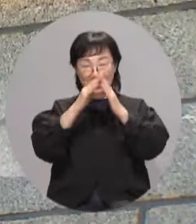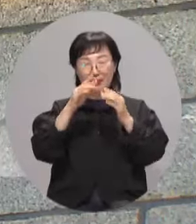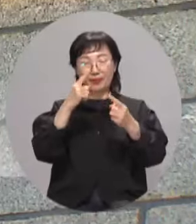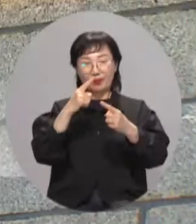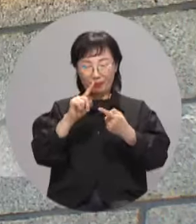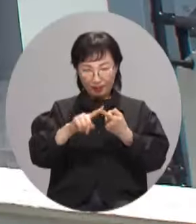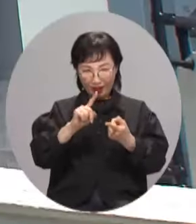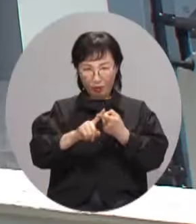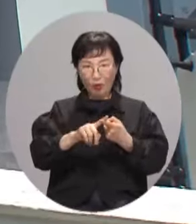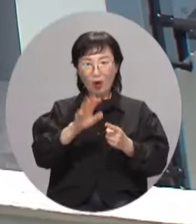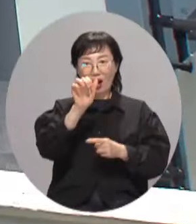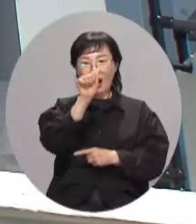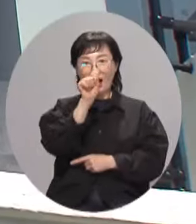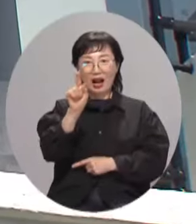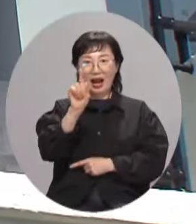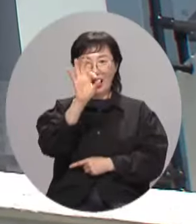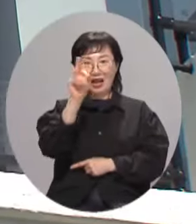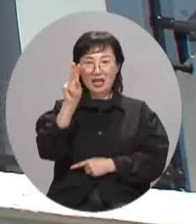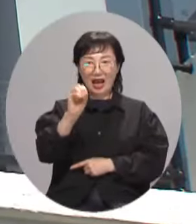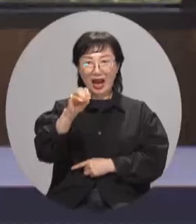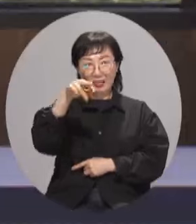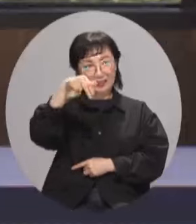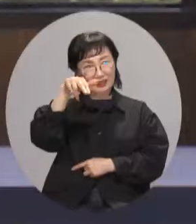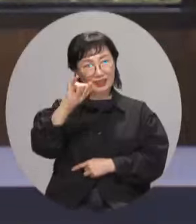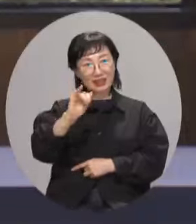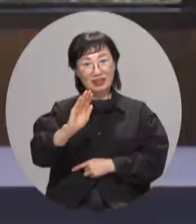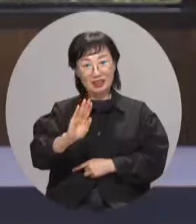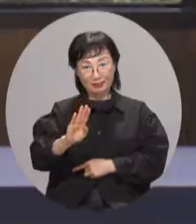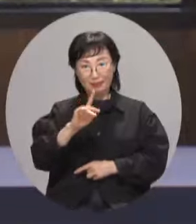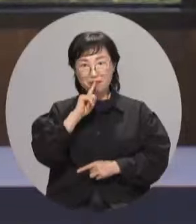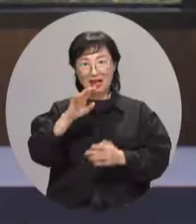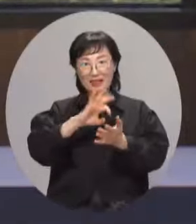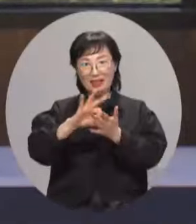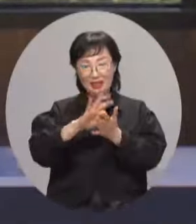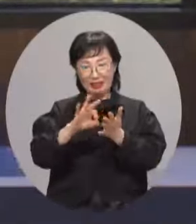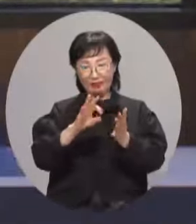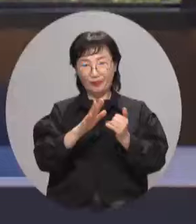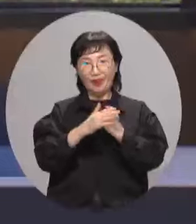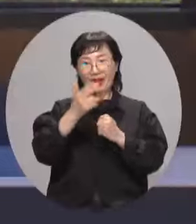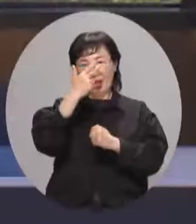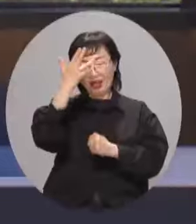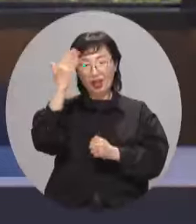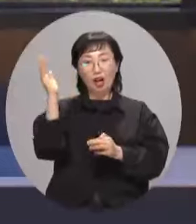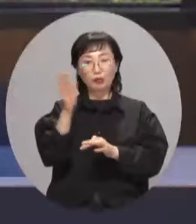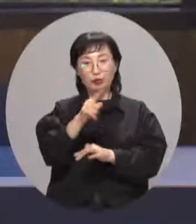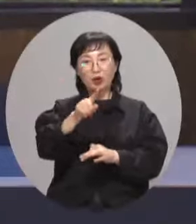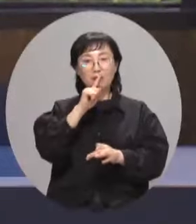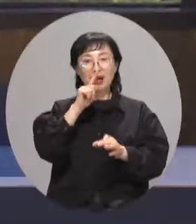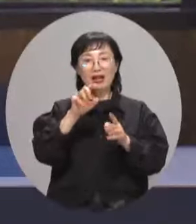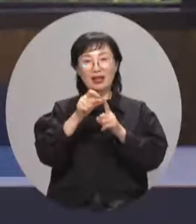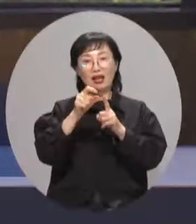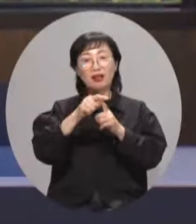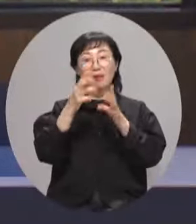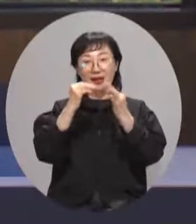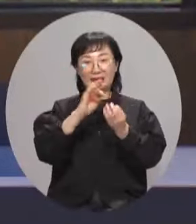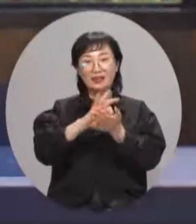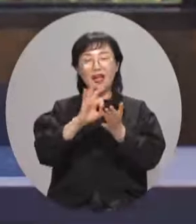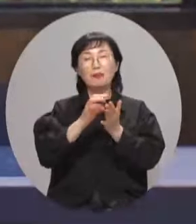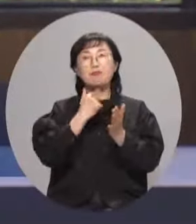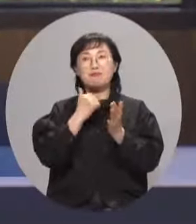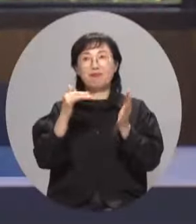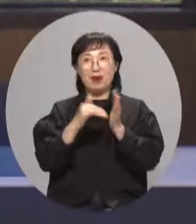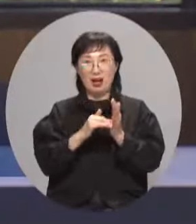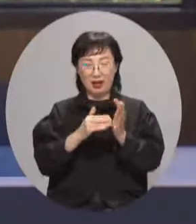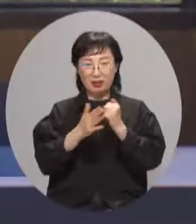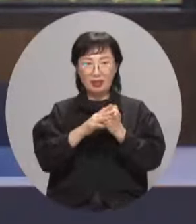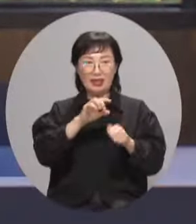줄여서 하양집으로 부르기로 한 겁니다. 예전부터 여기가 하얀집 또는 이제 양옥집이라고 많이 불렸다고 얘기를 들었고요. 그